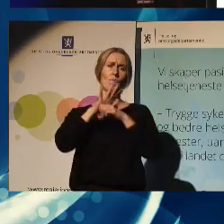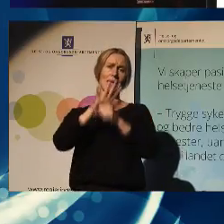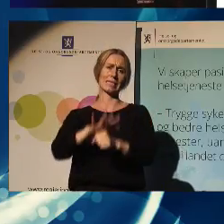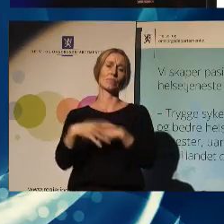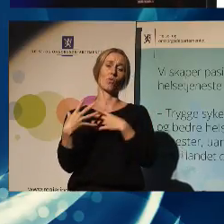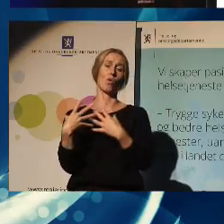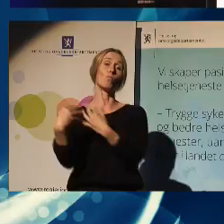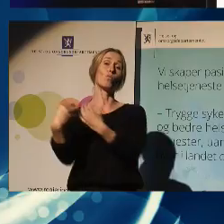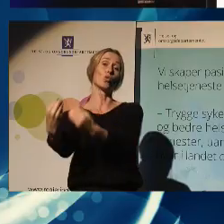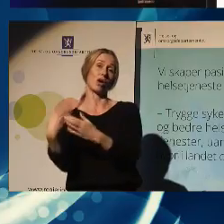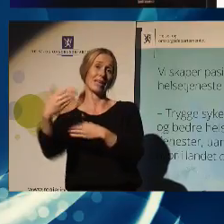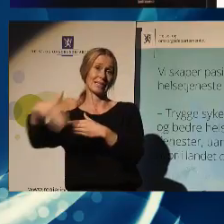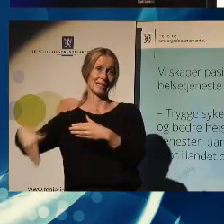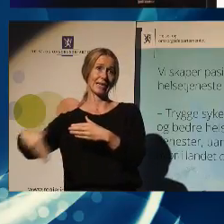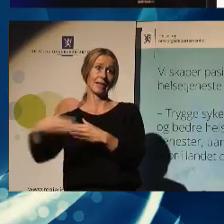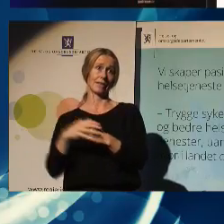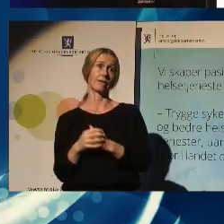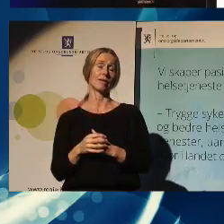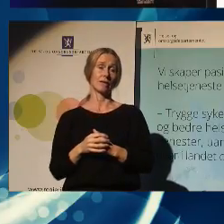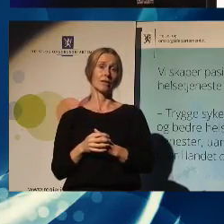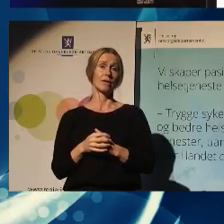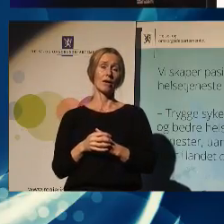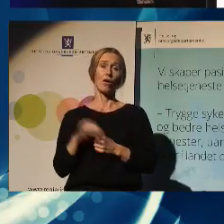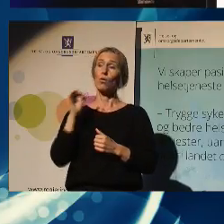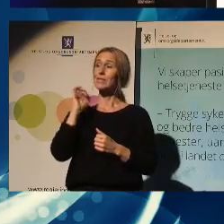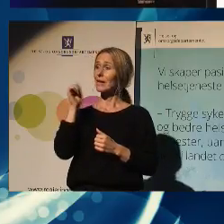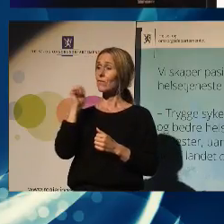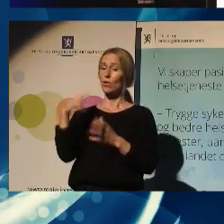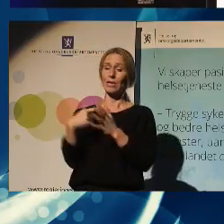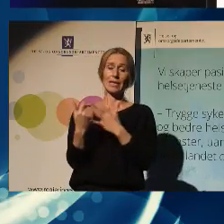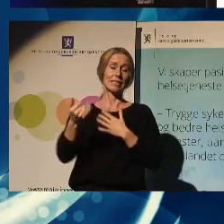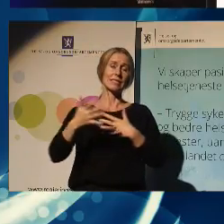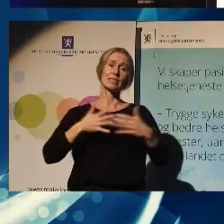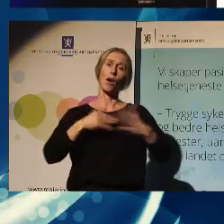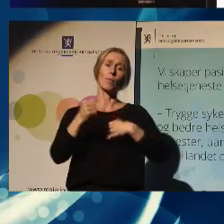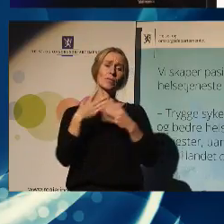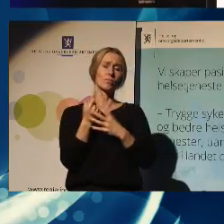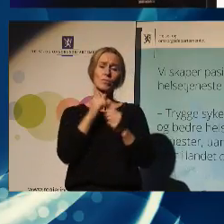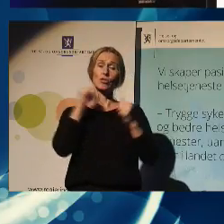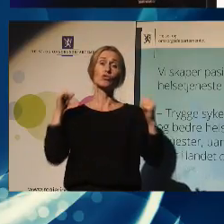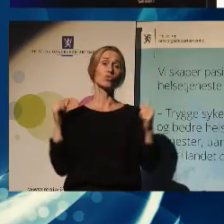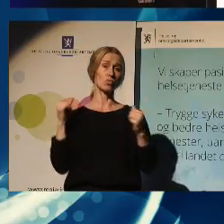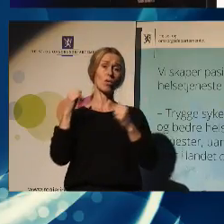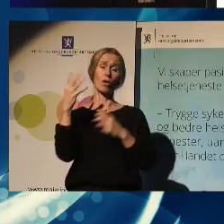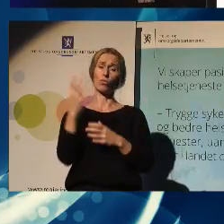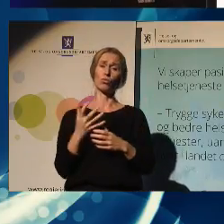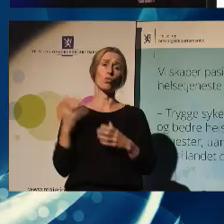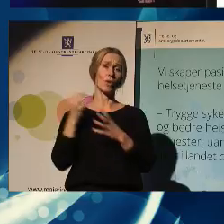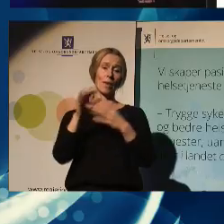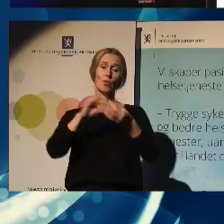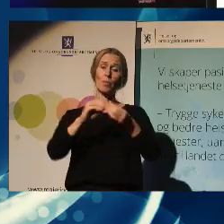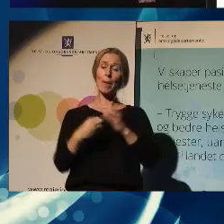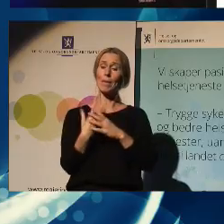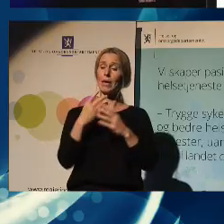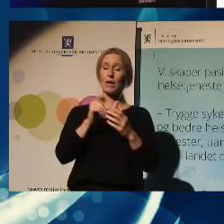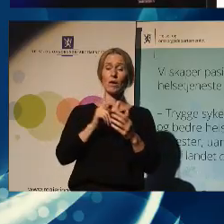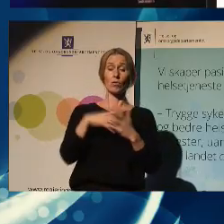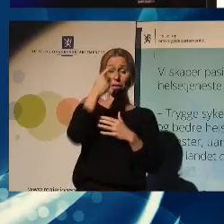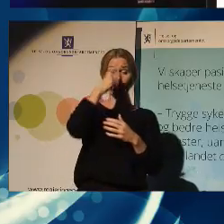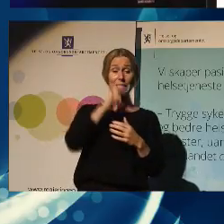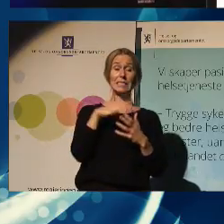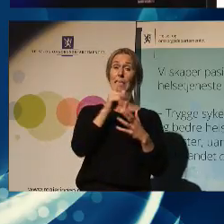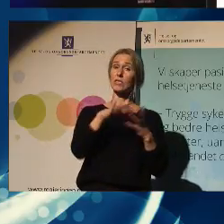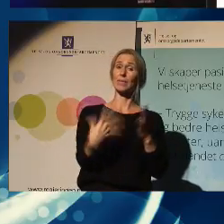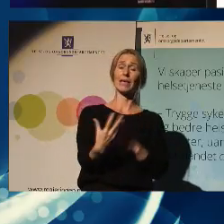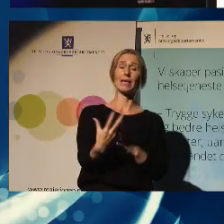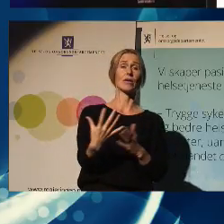mottakersiden. Og det klart, dette skaper utrolige problemer. Og dette mennesker som blir utnyttet på